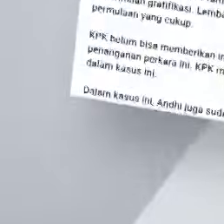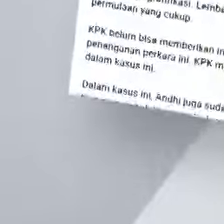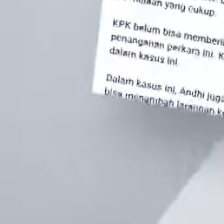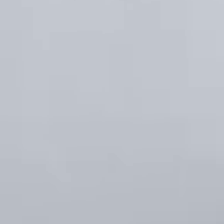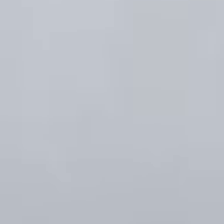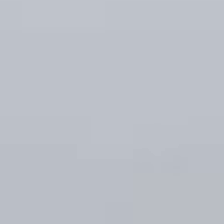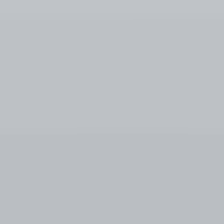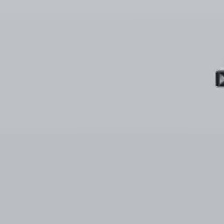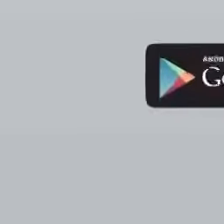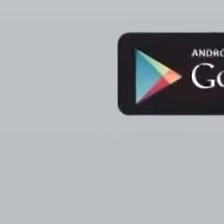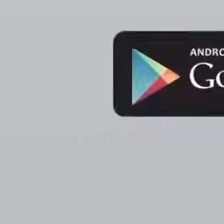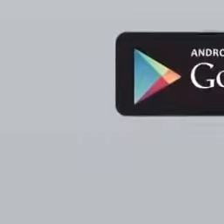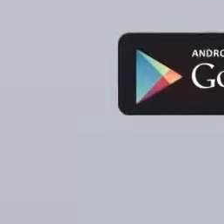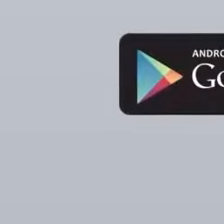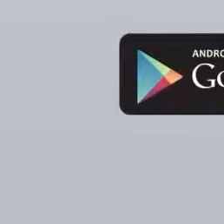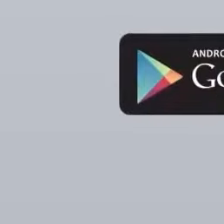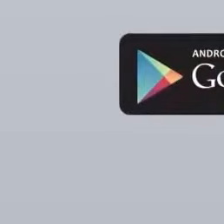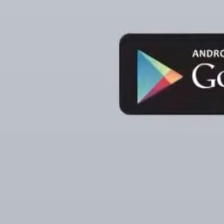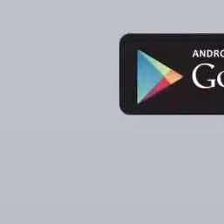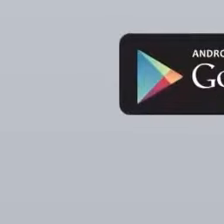informasi download Metro TV extens sekarang